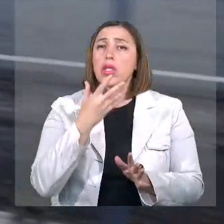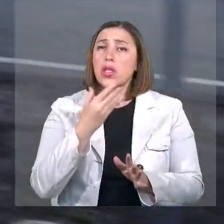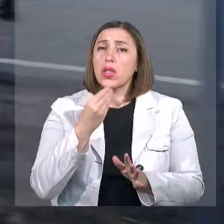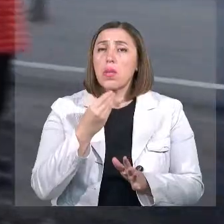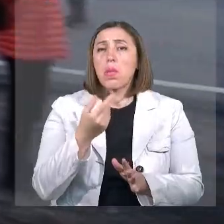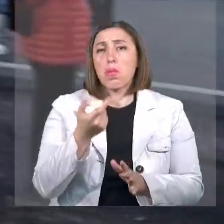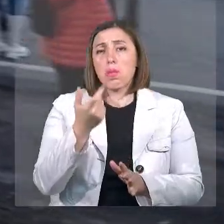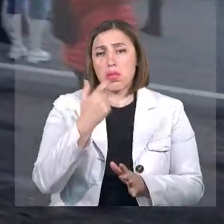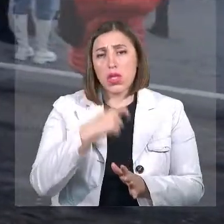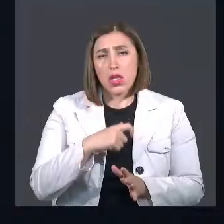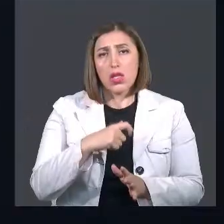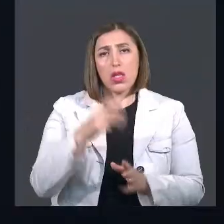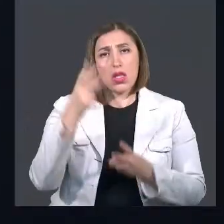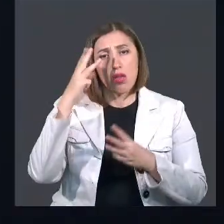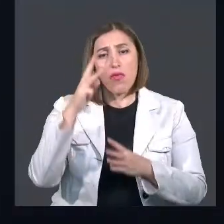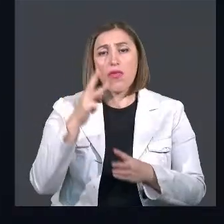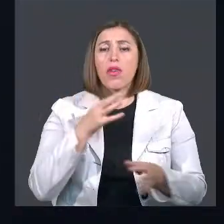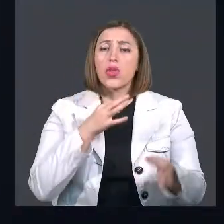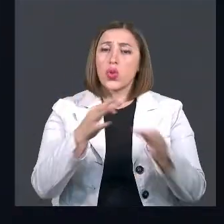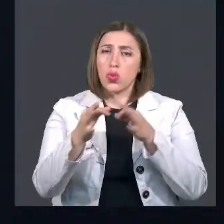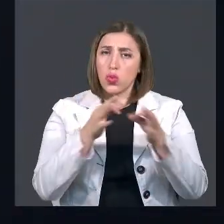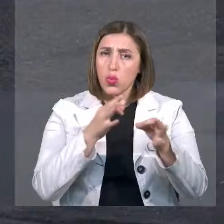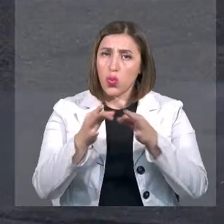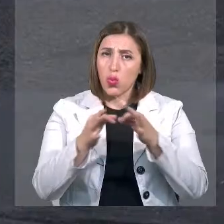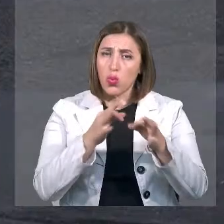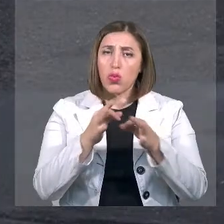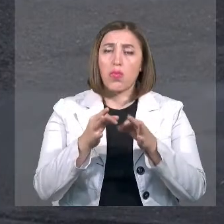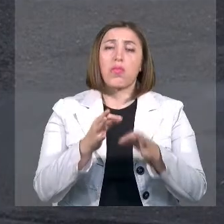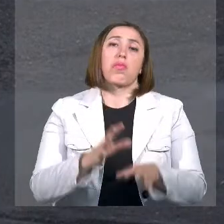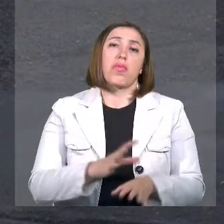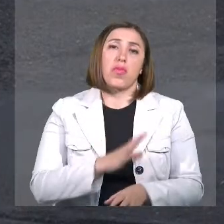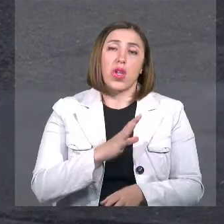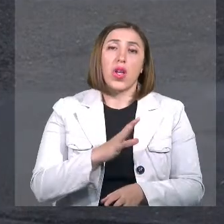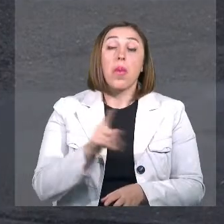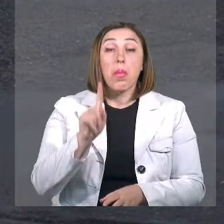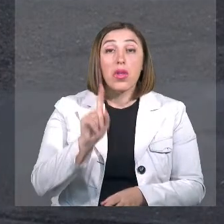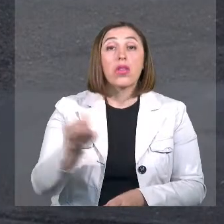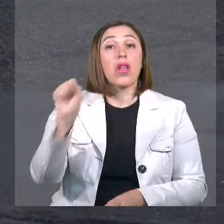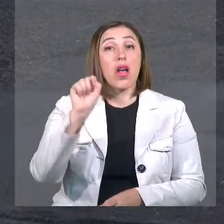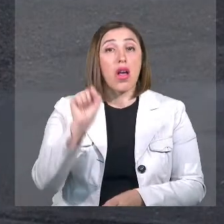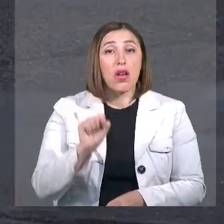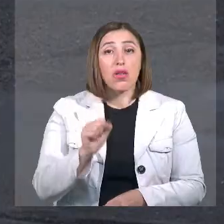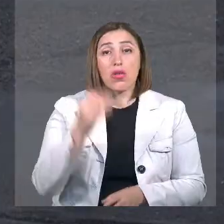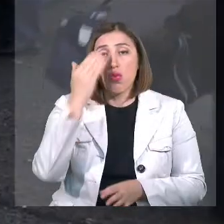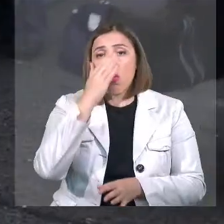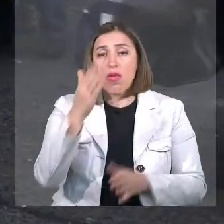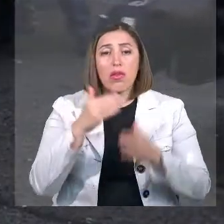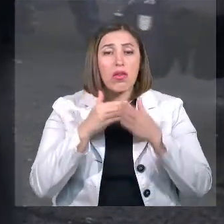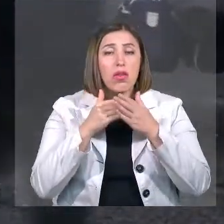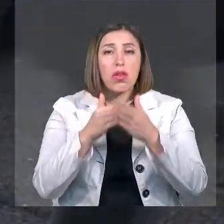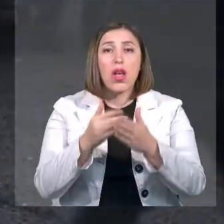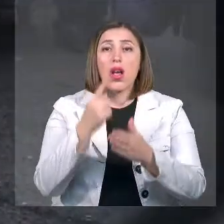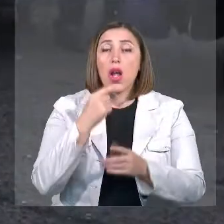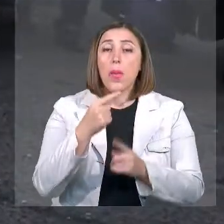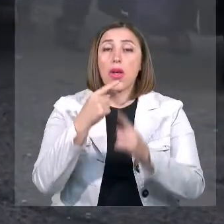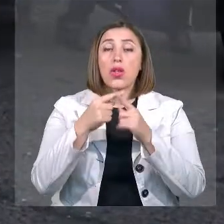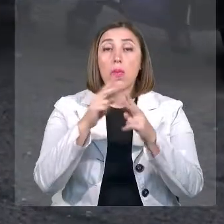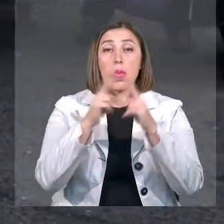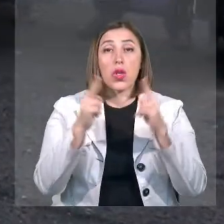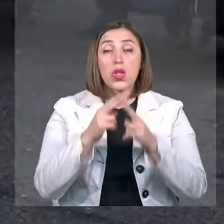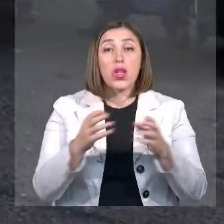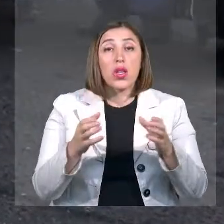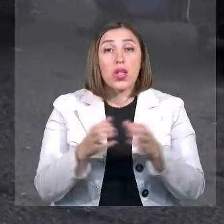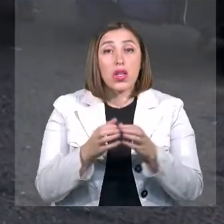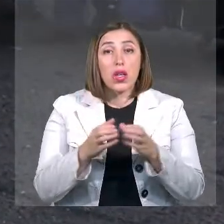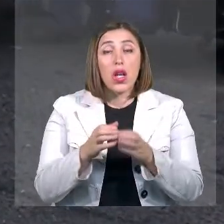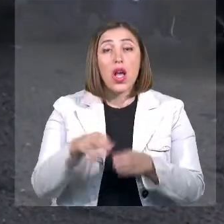զրուցա տեղ ունեցել, ամեն ինչ հասկացվել է։ Առայժմ սակայն արցախցիները պաշարման մեջ են։ Կարմիր խաչի միջազգային կոմիտեի